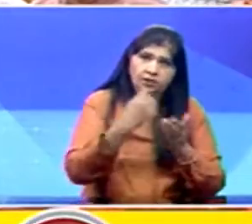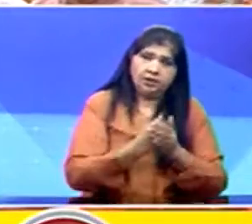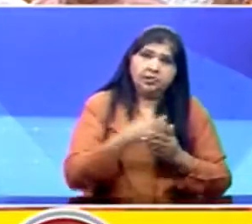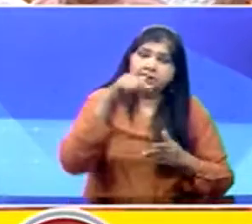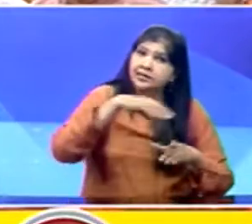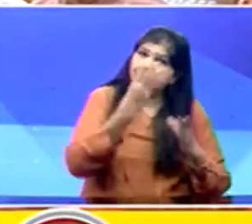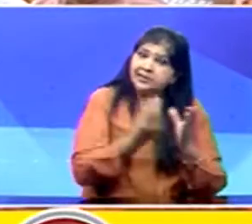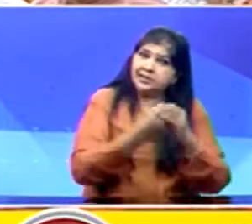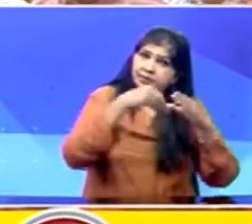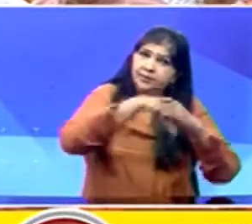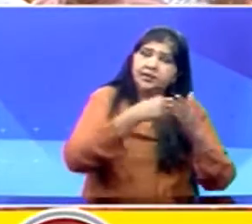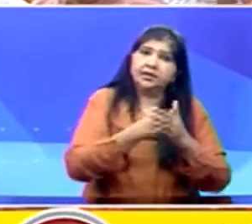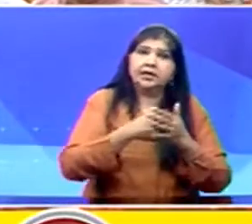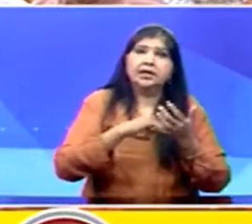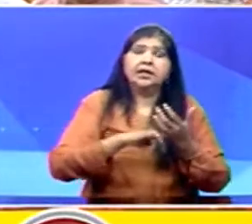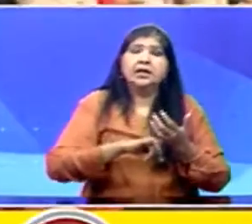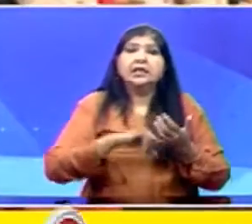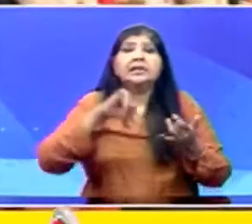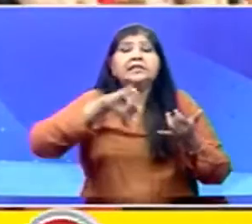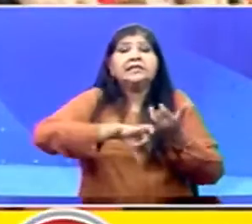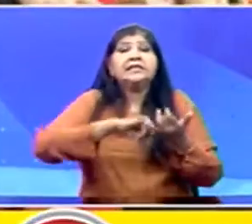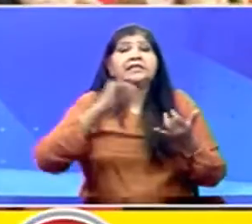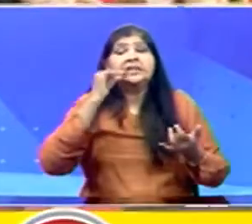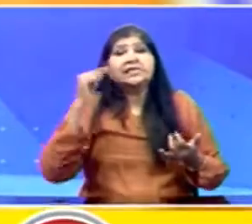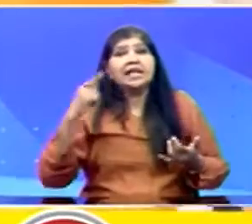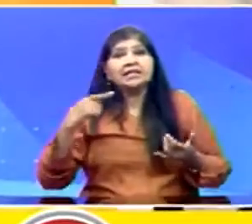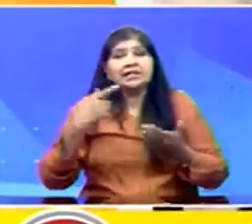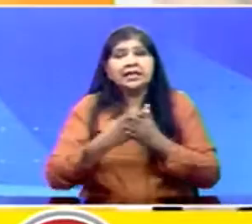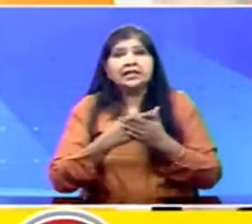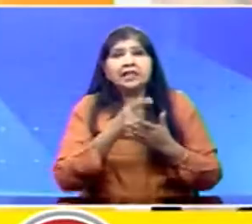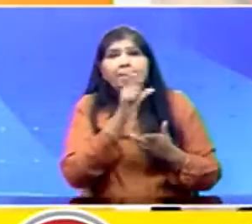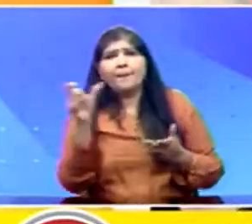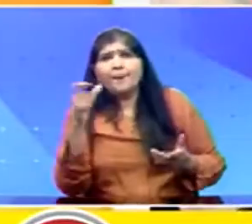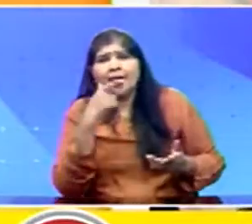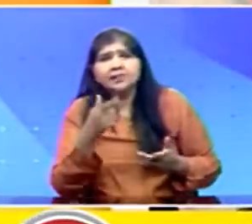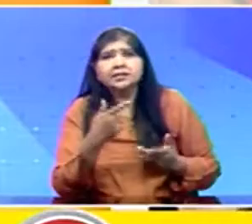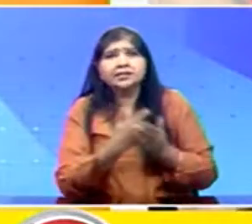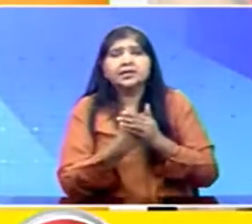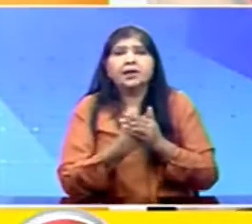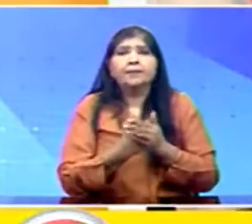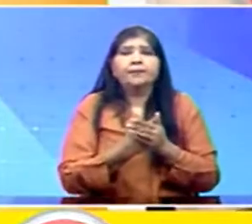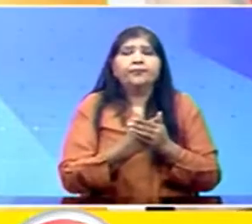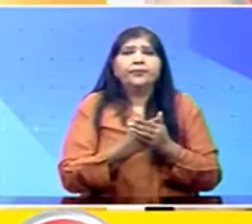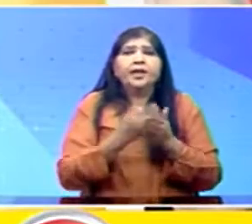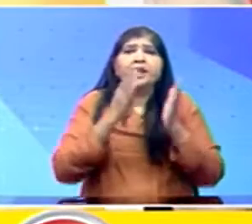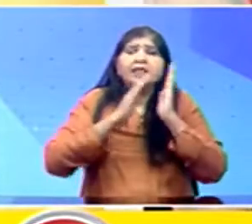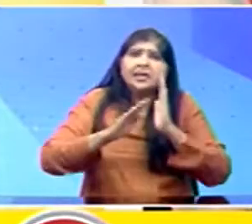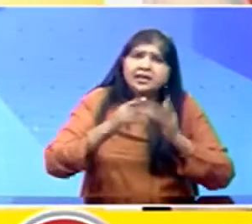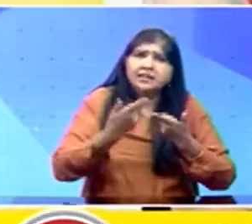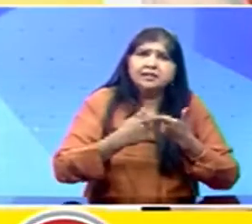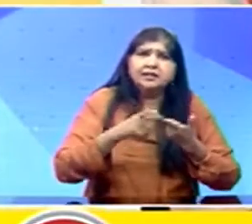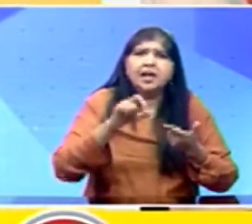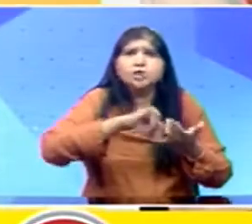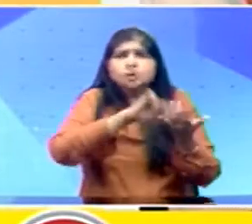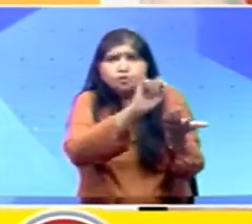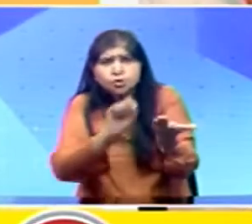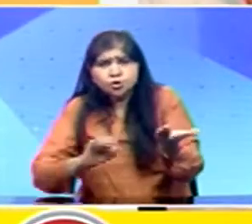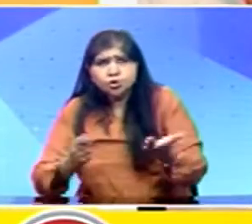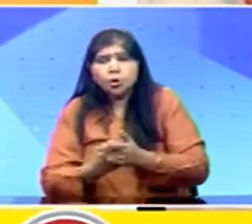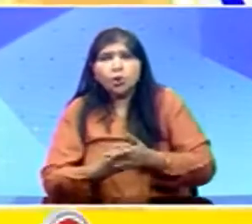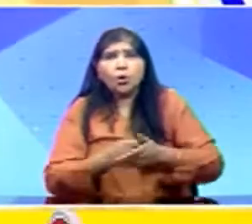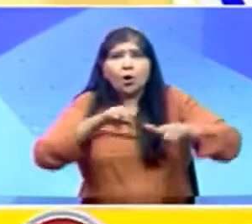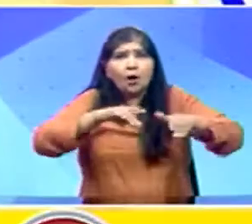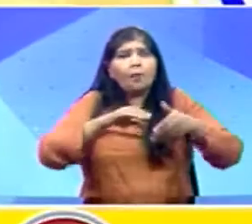जिसमें संस्कृत भाषा में गीत, संगीत और संस्कृतिक कारकम होते हैं इस